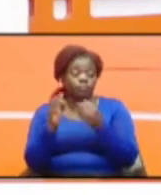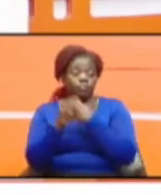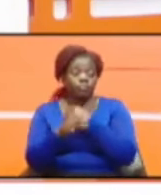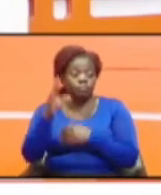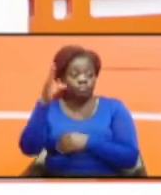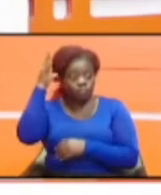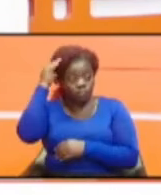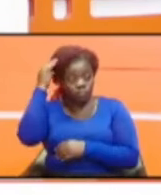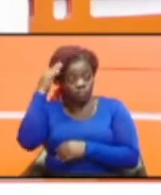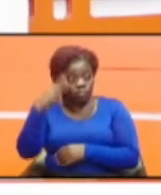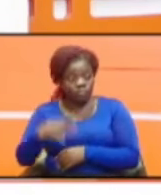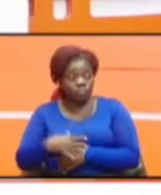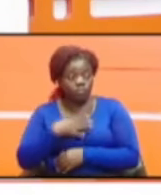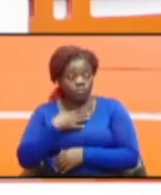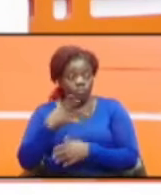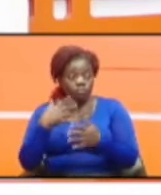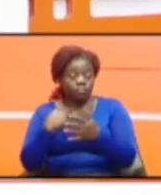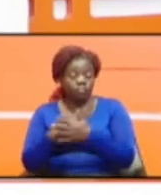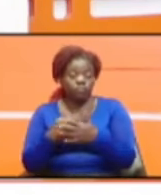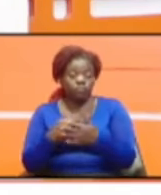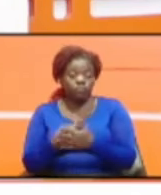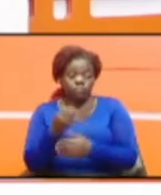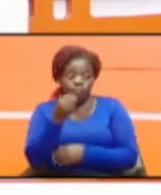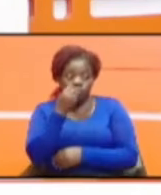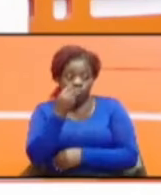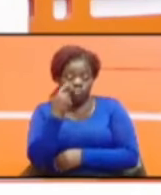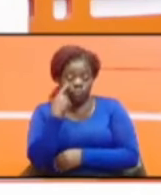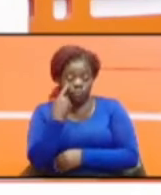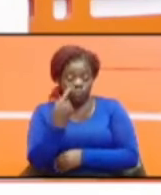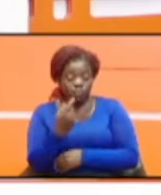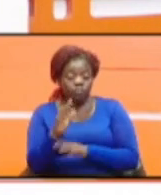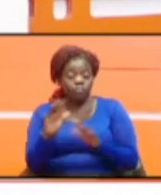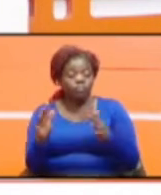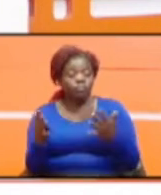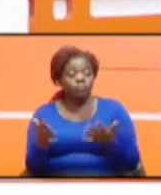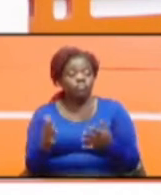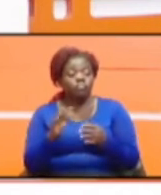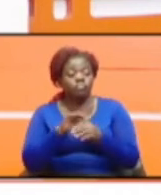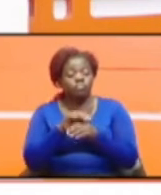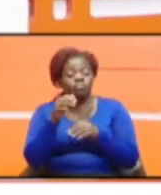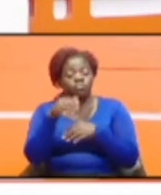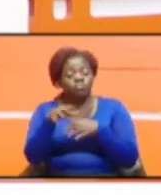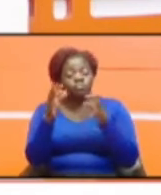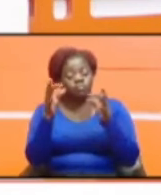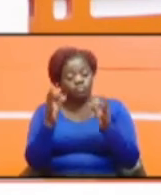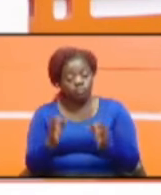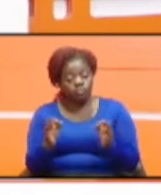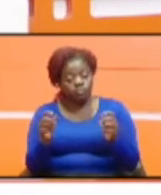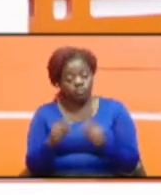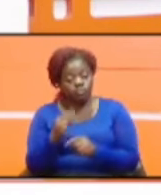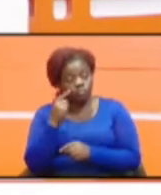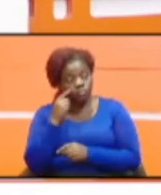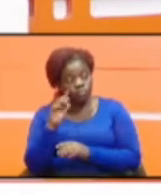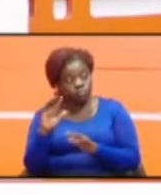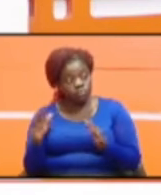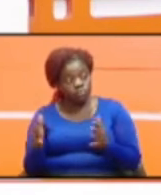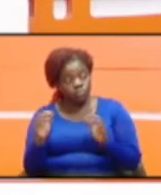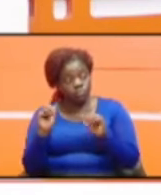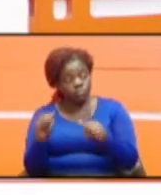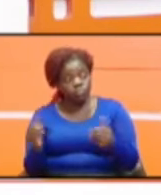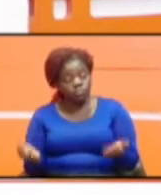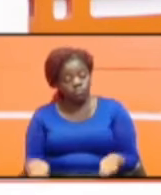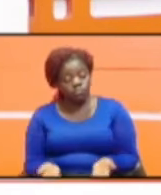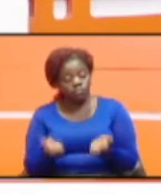Budaaki balambudde amakolero g'emmere okulaba engeri gye gakolamu emirimu gyago n'okulaba engeri gye basobola